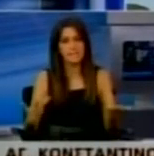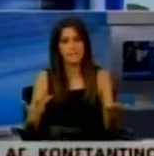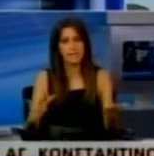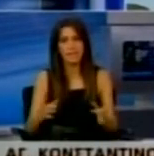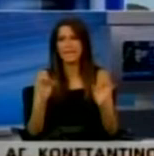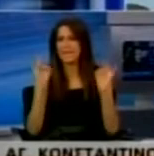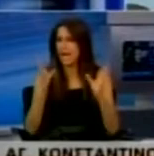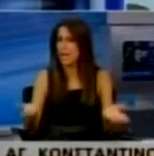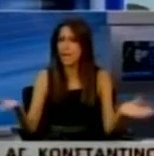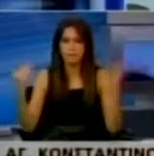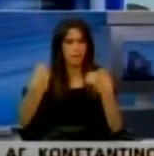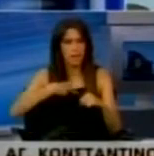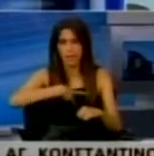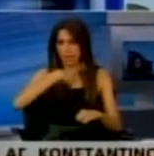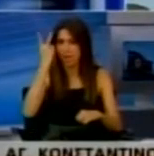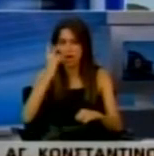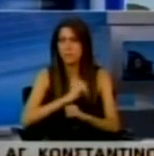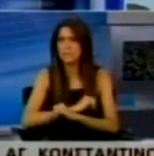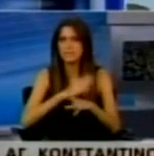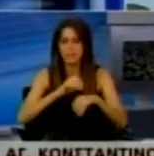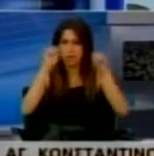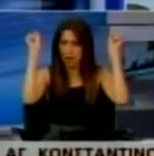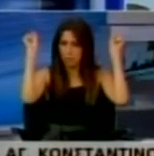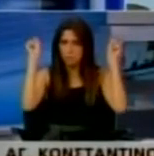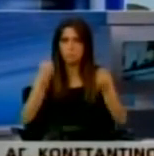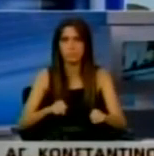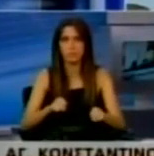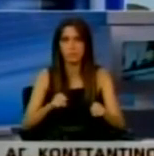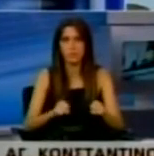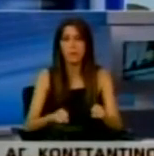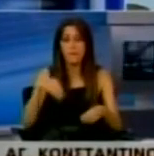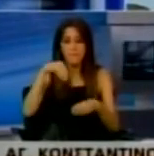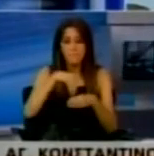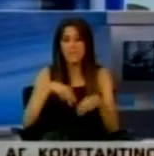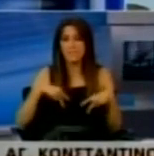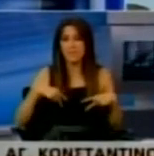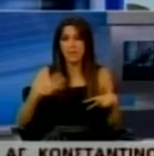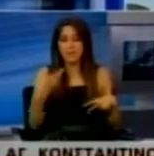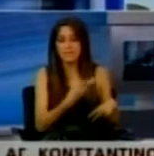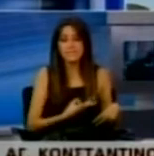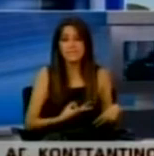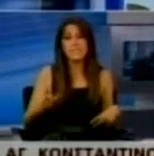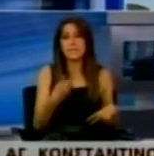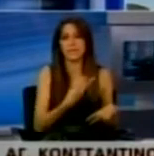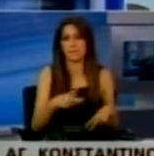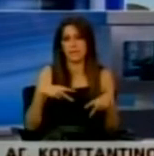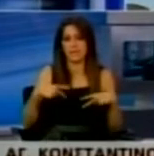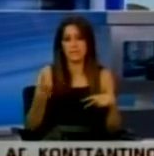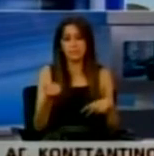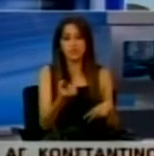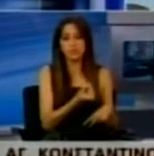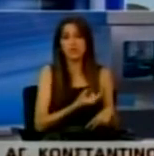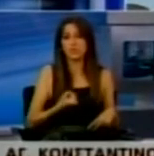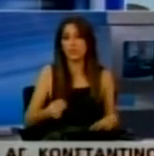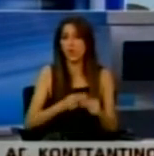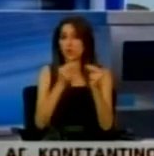στο πλαίσιο μιας τρικομματικής κυβέρνησης να ενεργεί με μονομέρεια. Και ήταν μονομέρεια από